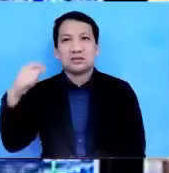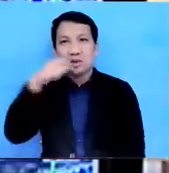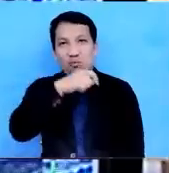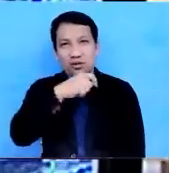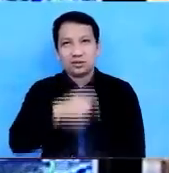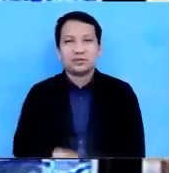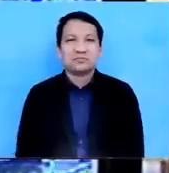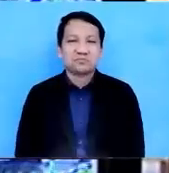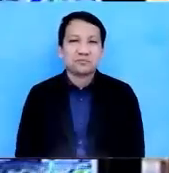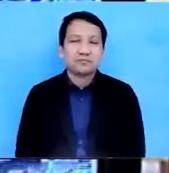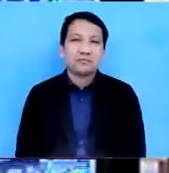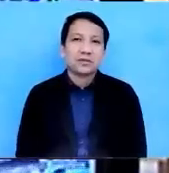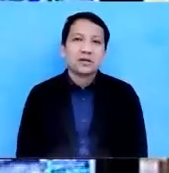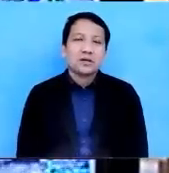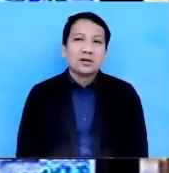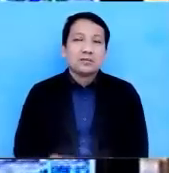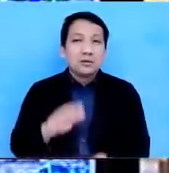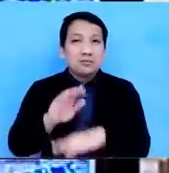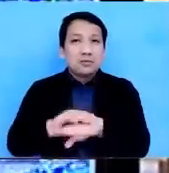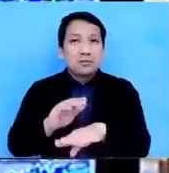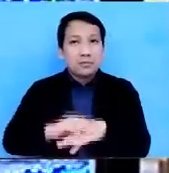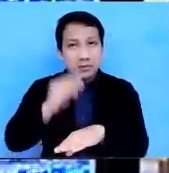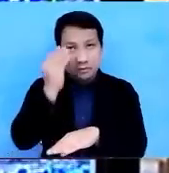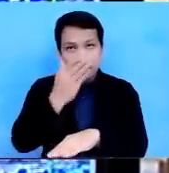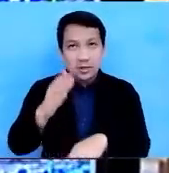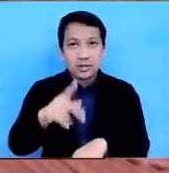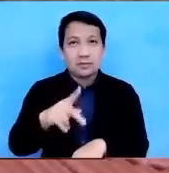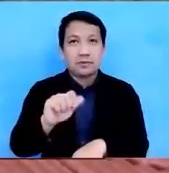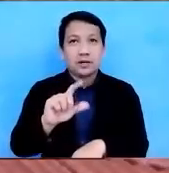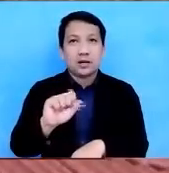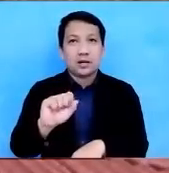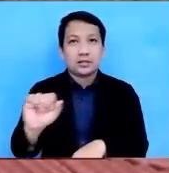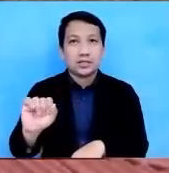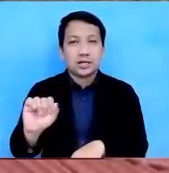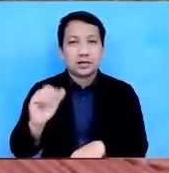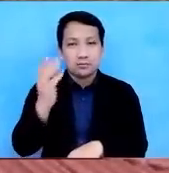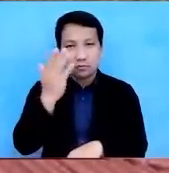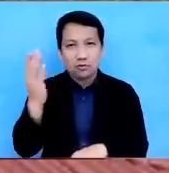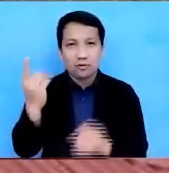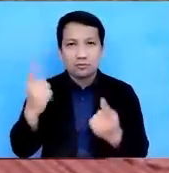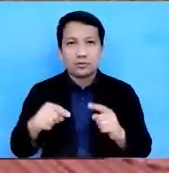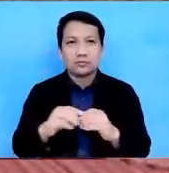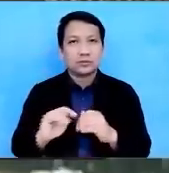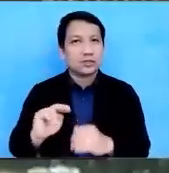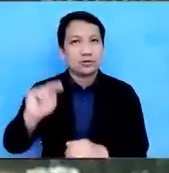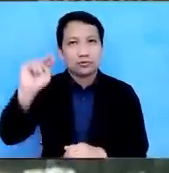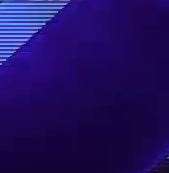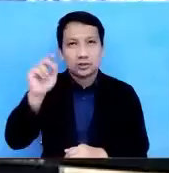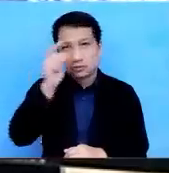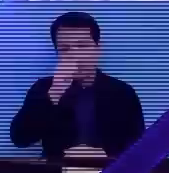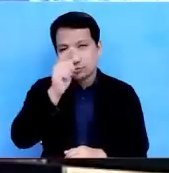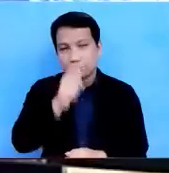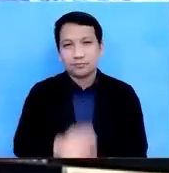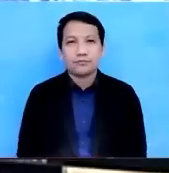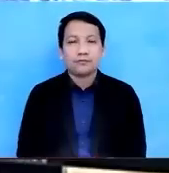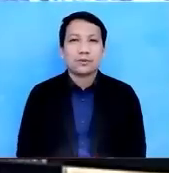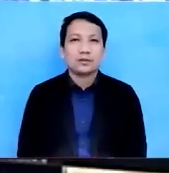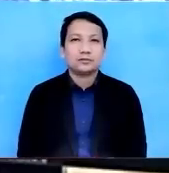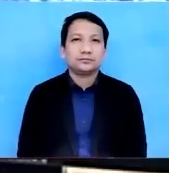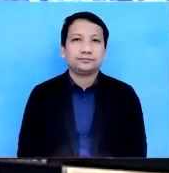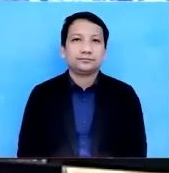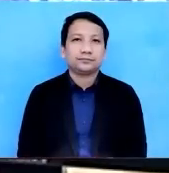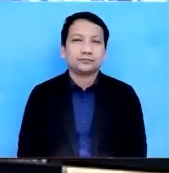Sa kabila niya, nagbabala pa rin ang pag-asa na may epekto pa rin ang bagyo, lalo na sa Hilagang Luzon. Malapit lang